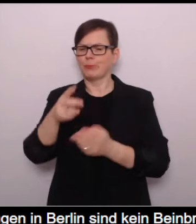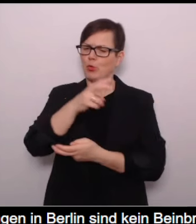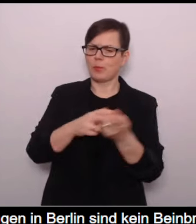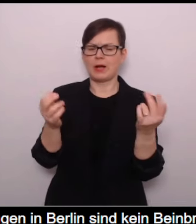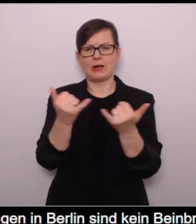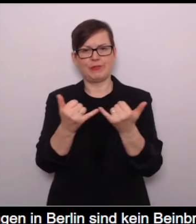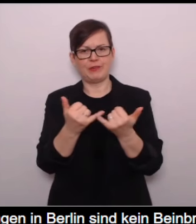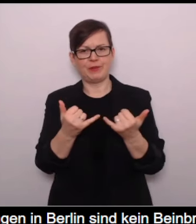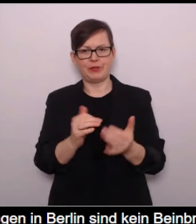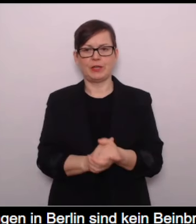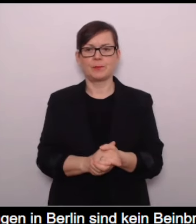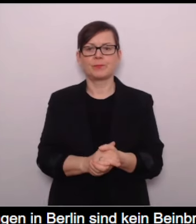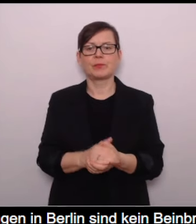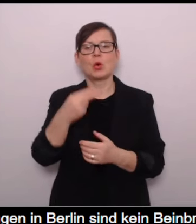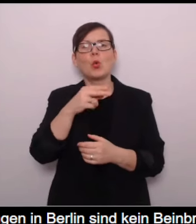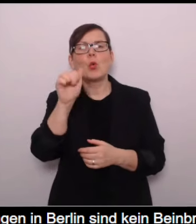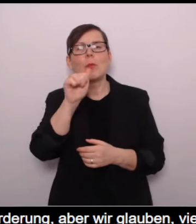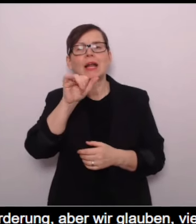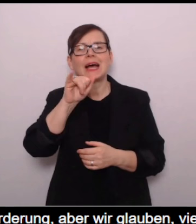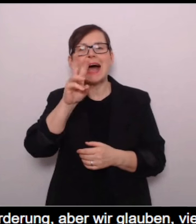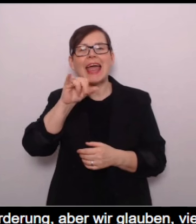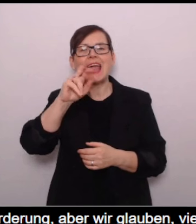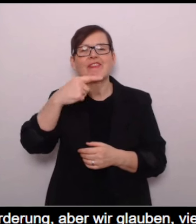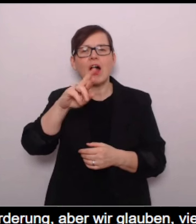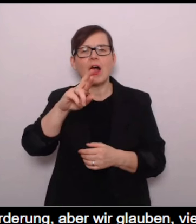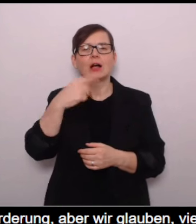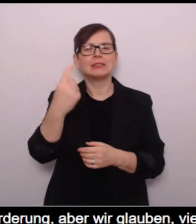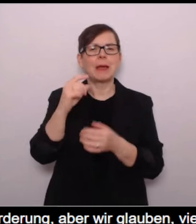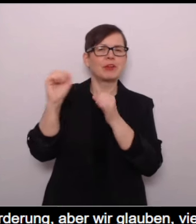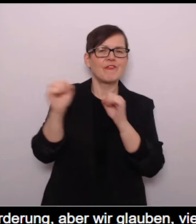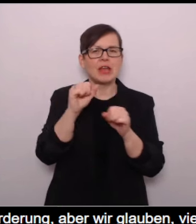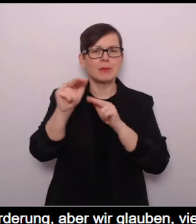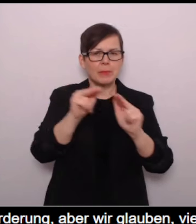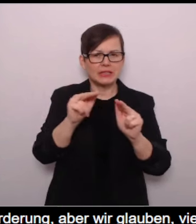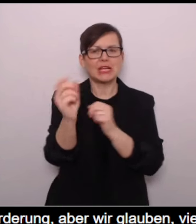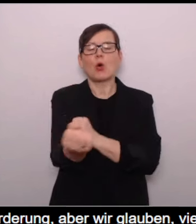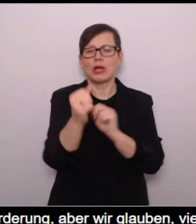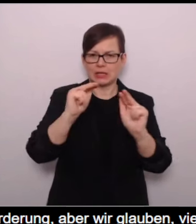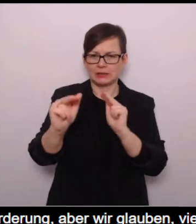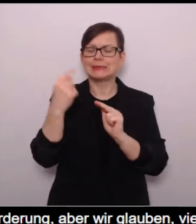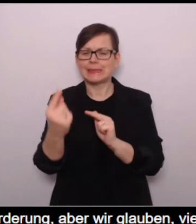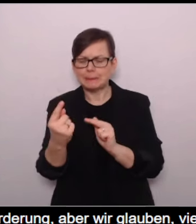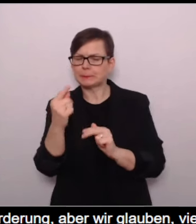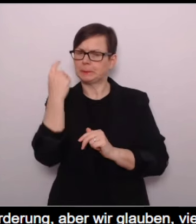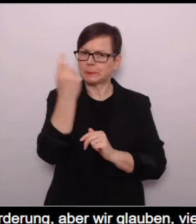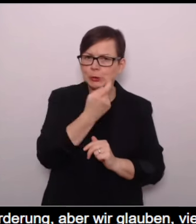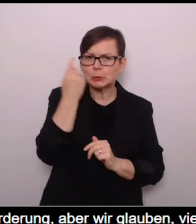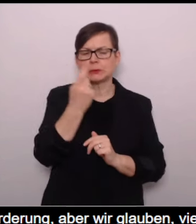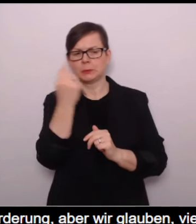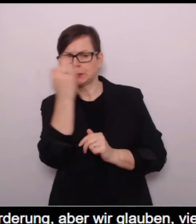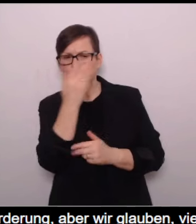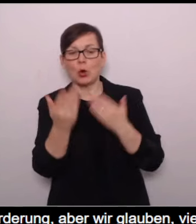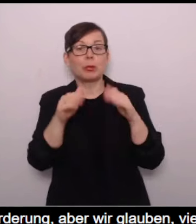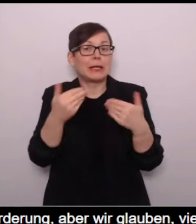es zu respektieren. Deswegen wird jetzt geprüft, wie wir damit umgehen. Herr Hubert Aiwanger wird sich als Windminister und Energieminister da